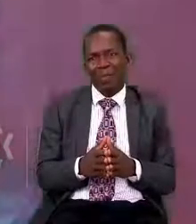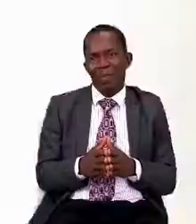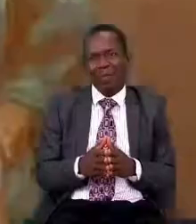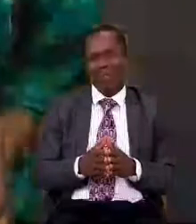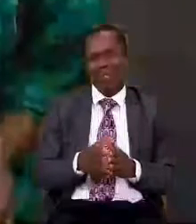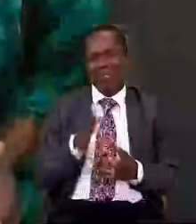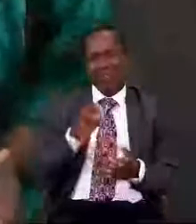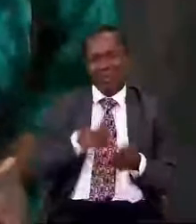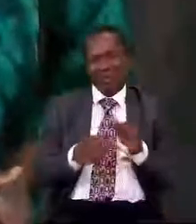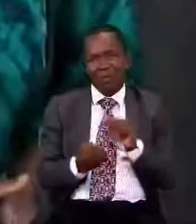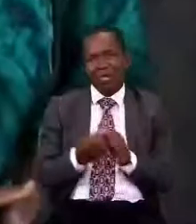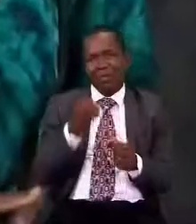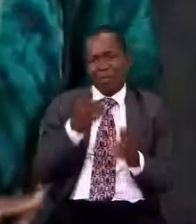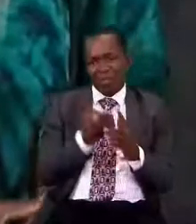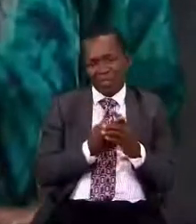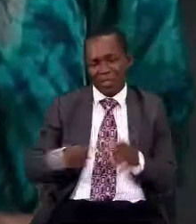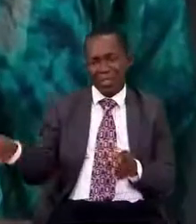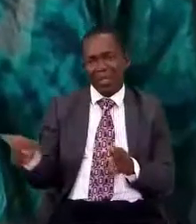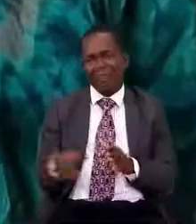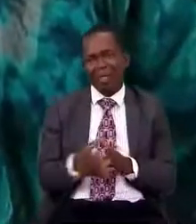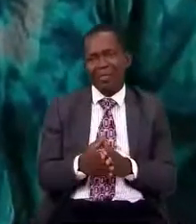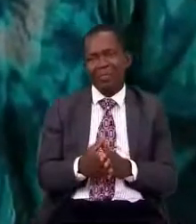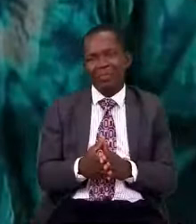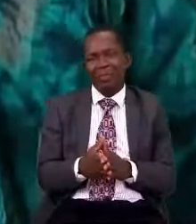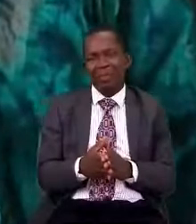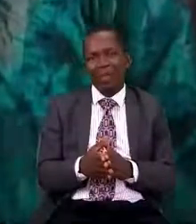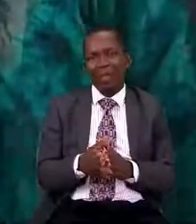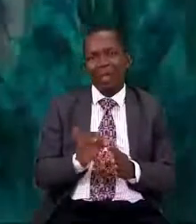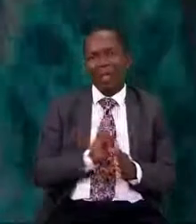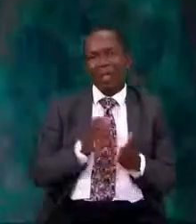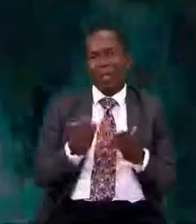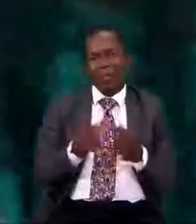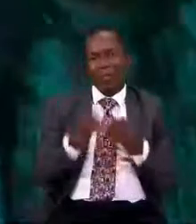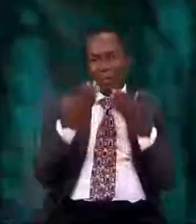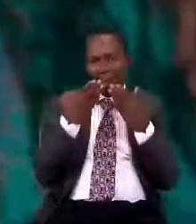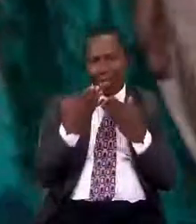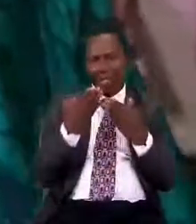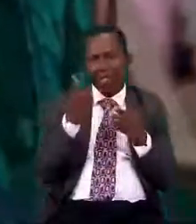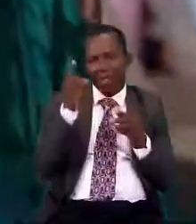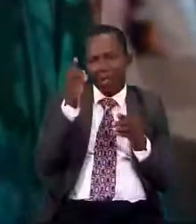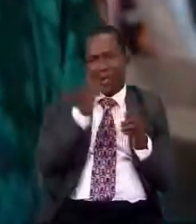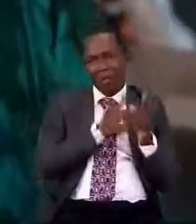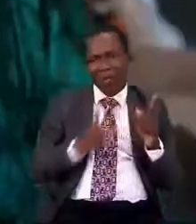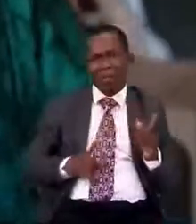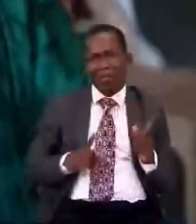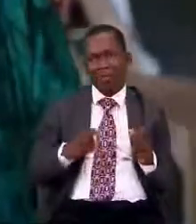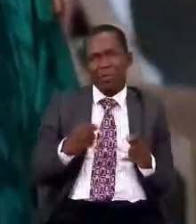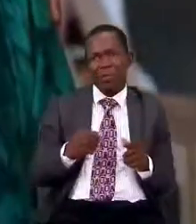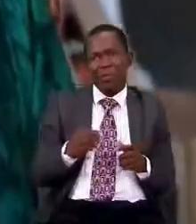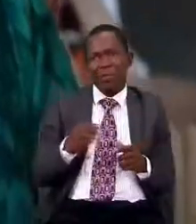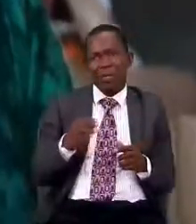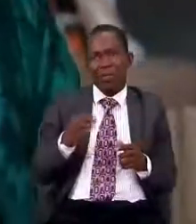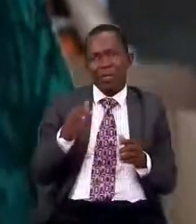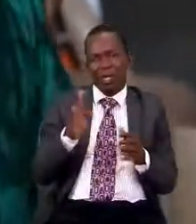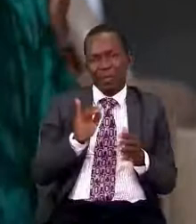Nous apprécions Dieu pour le surintendant général et pour sa prière. Ma prière, c'est que le Seigneur prolonge